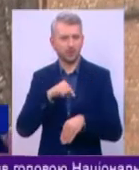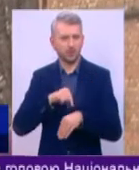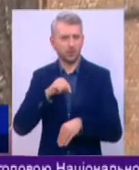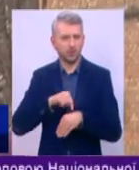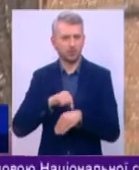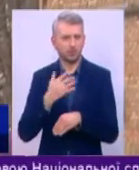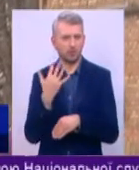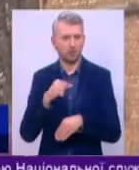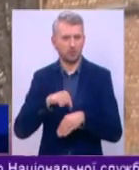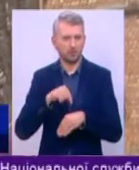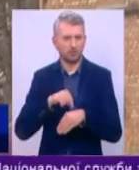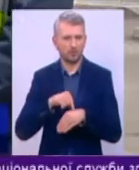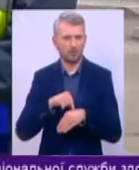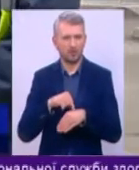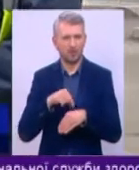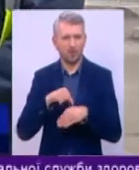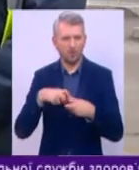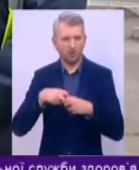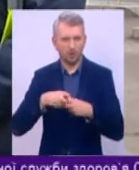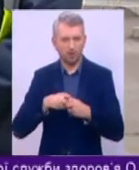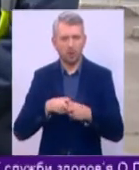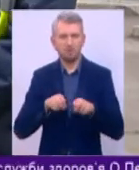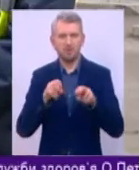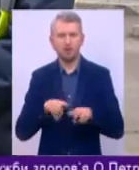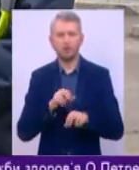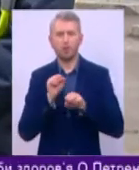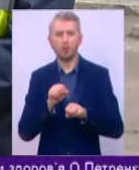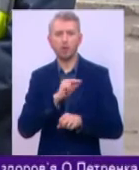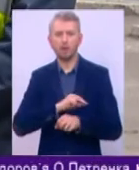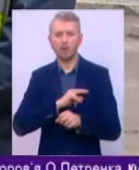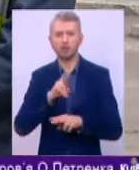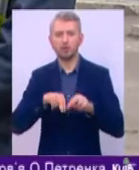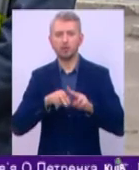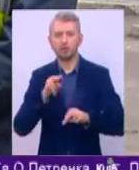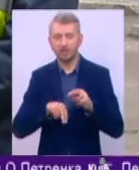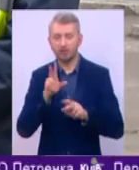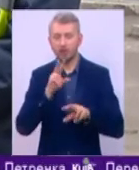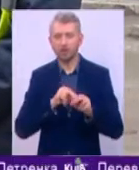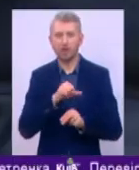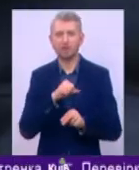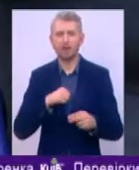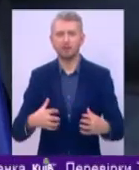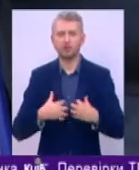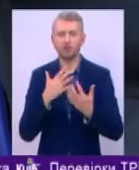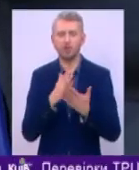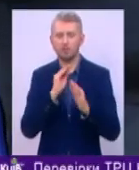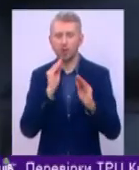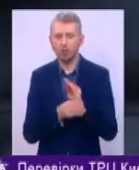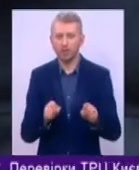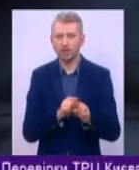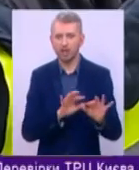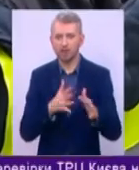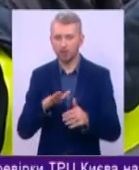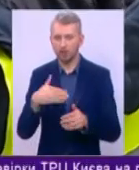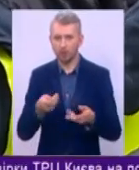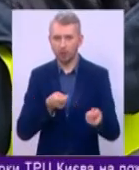дає на руку, крутить руки. Спеціаліст з охорони праці на будівництві Євген Янченко вважає, що найстрашнішим є приховування таких випадків з